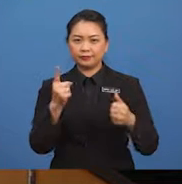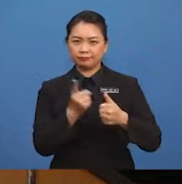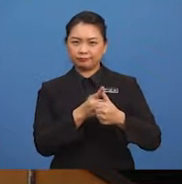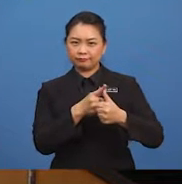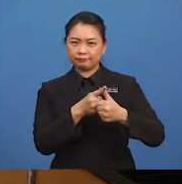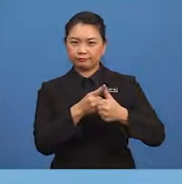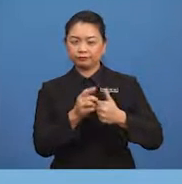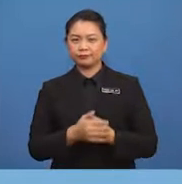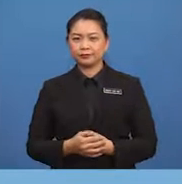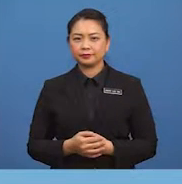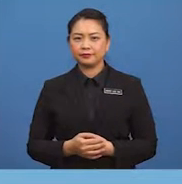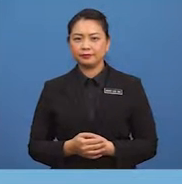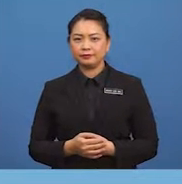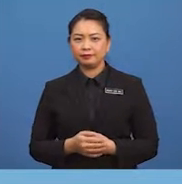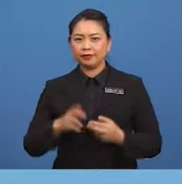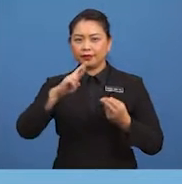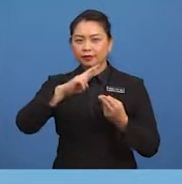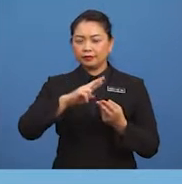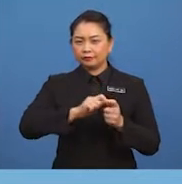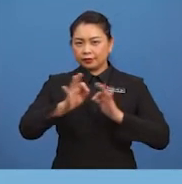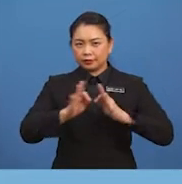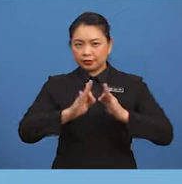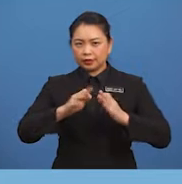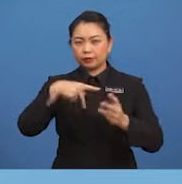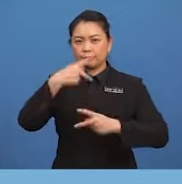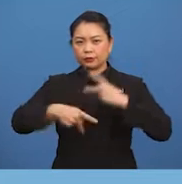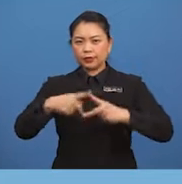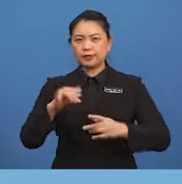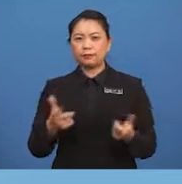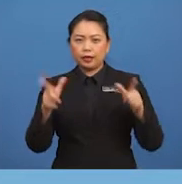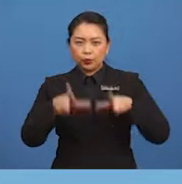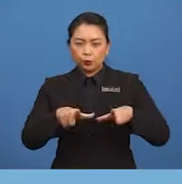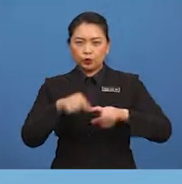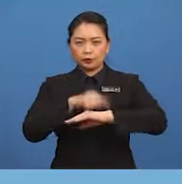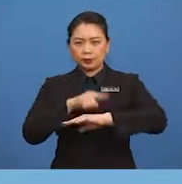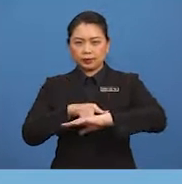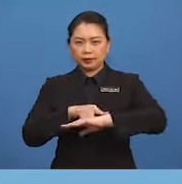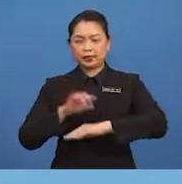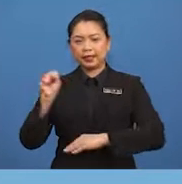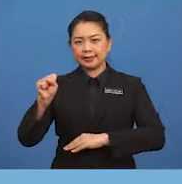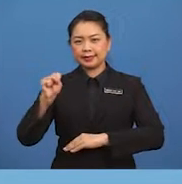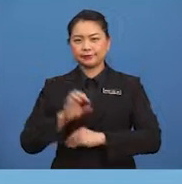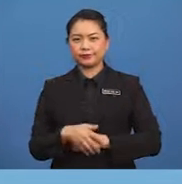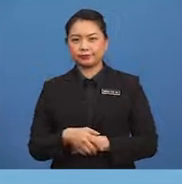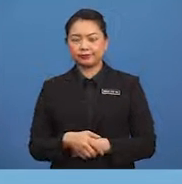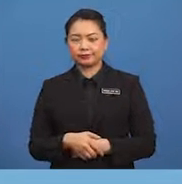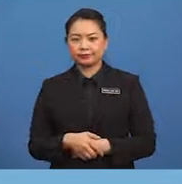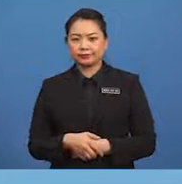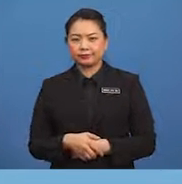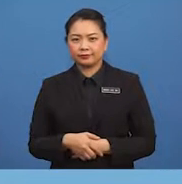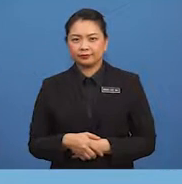Soalan yang pertama. Terangkan proses yang berlaku semasa fasa S.